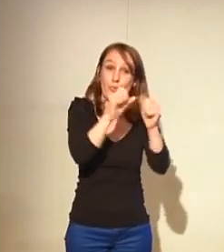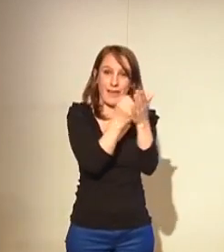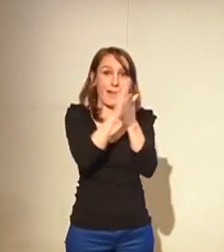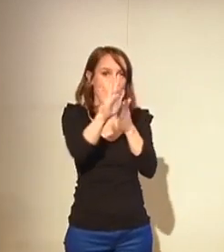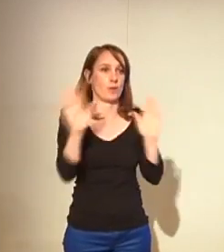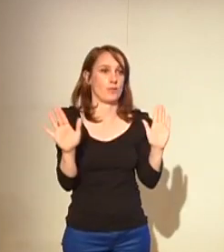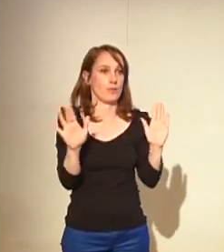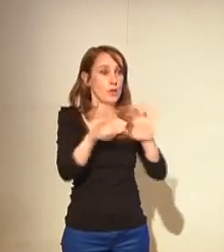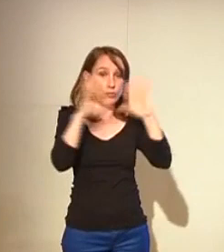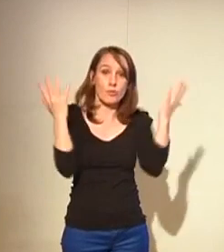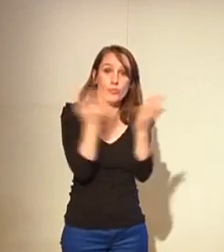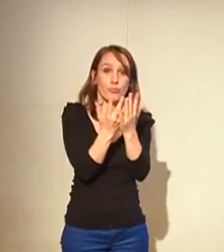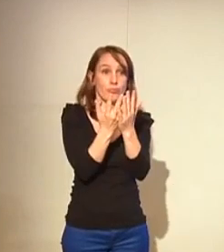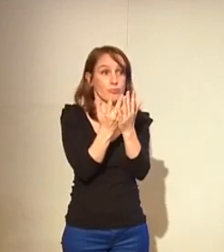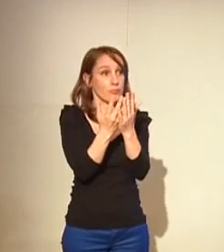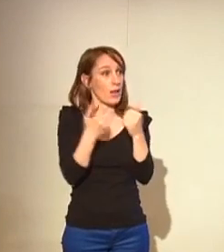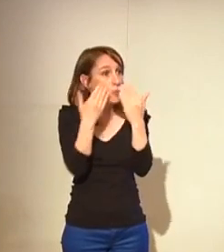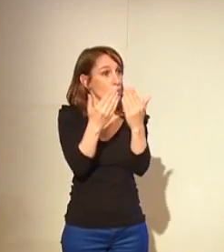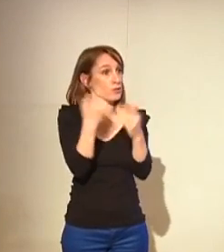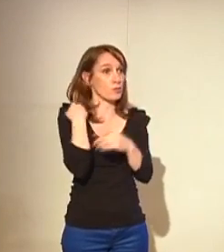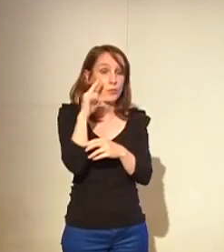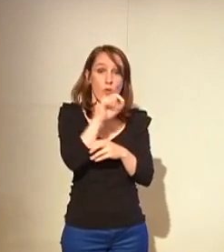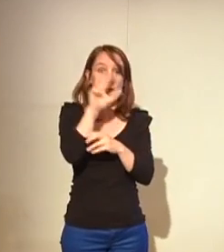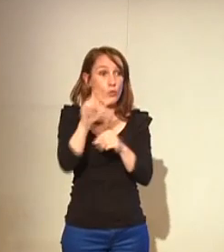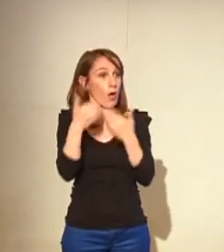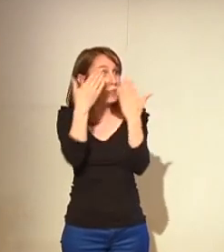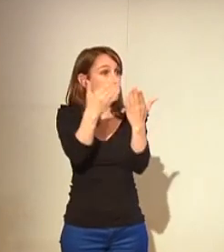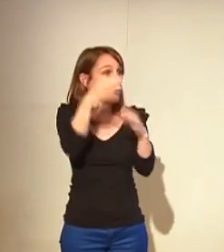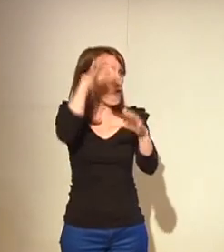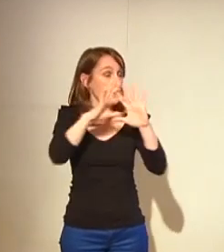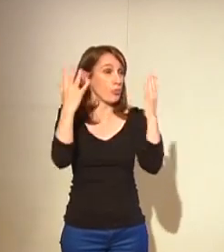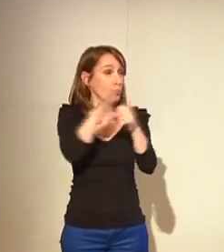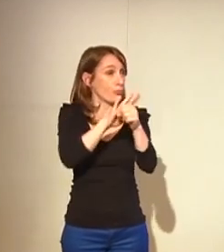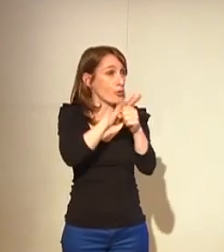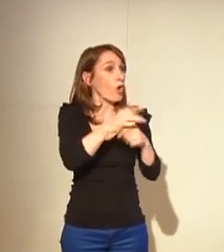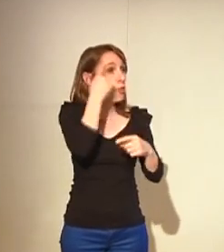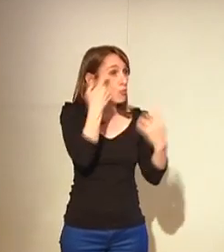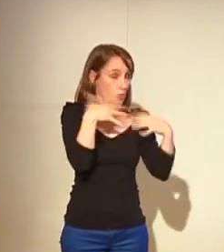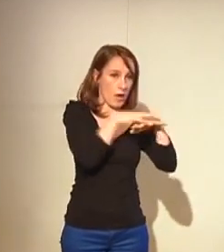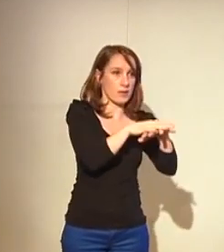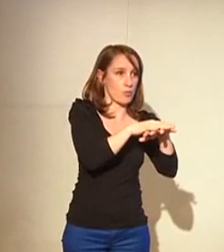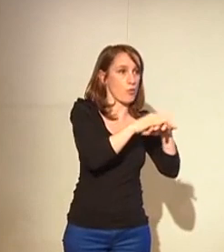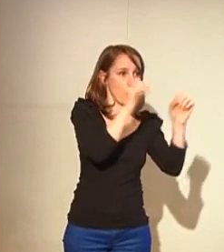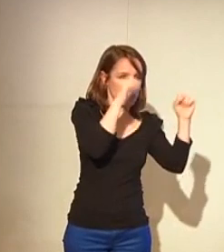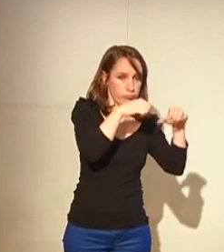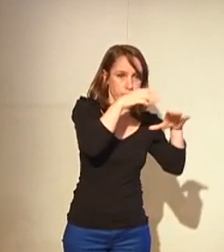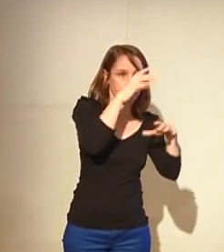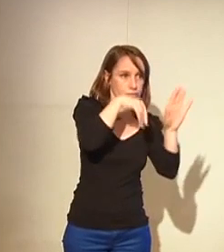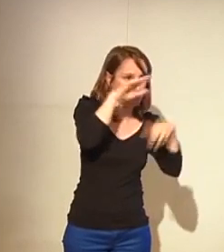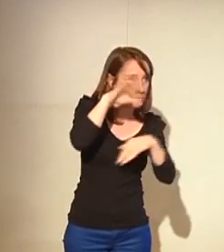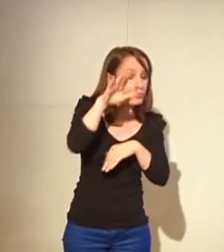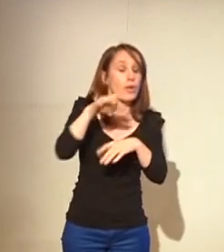mets soumets au vote l'ensemble de cette délibération numéro 23 3 qui est pour le rassemblement qui est